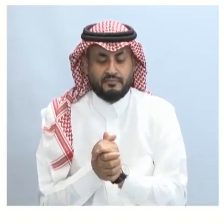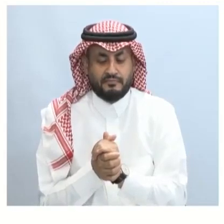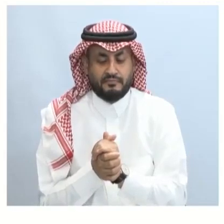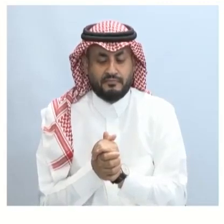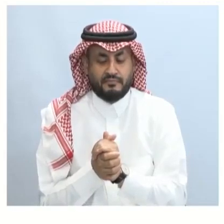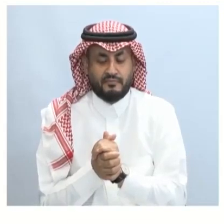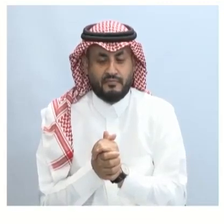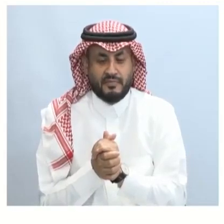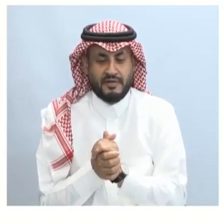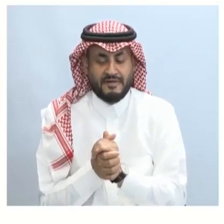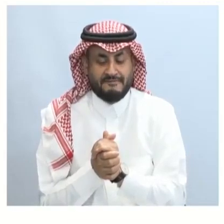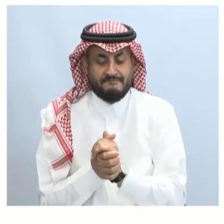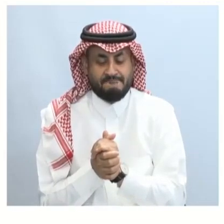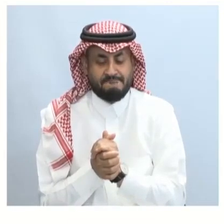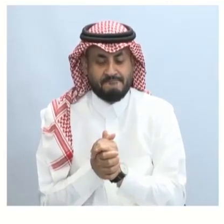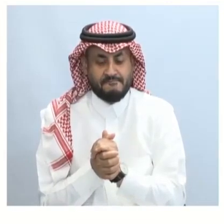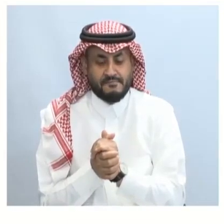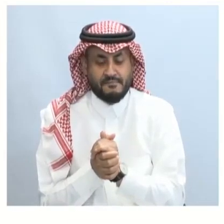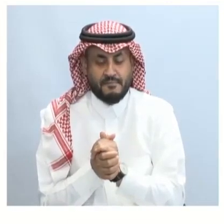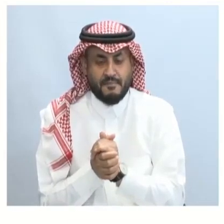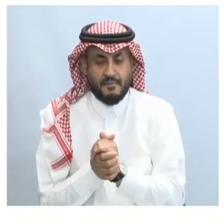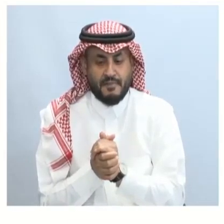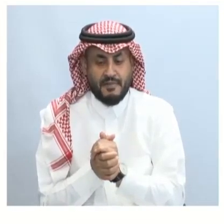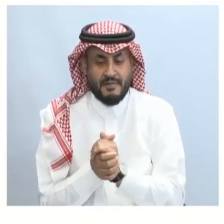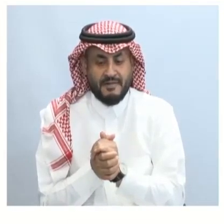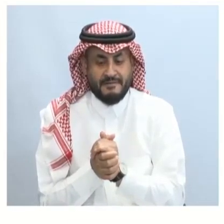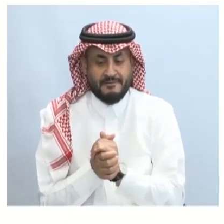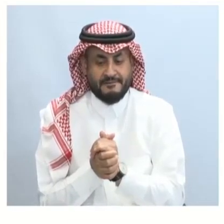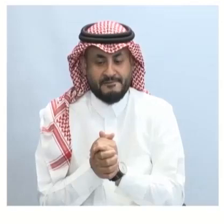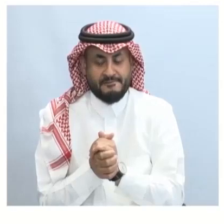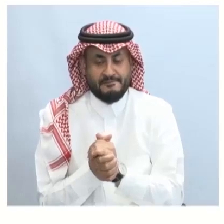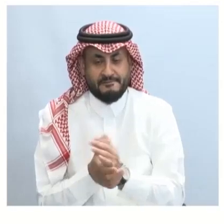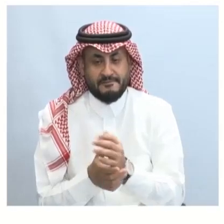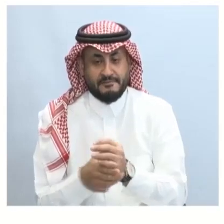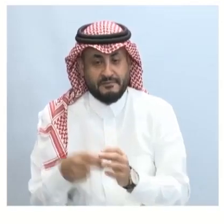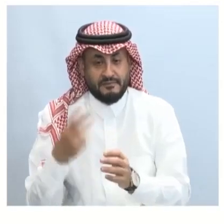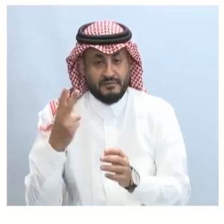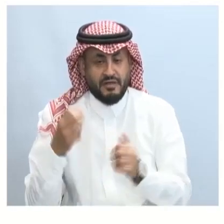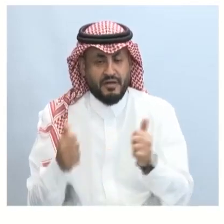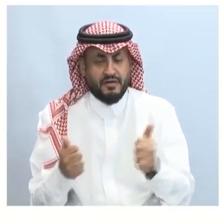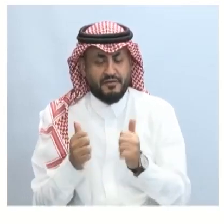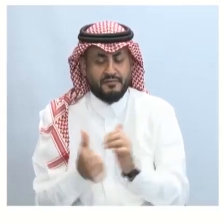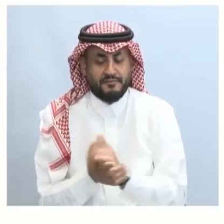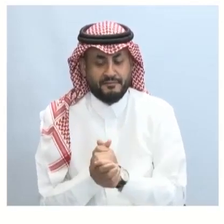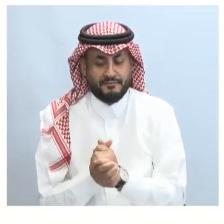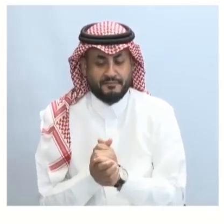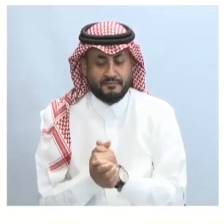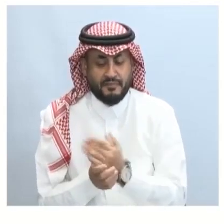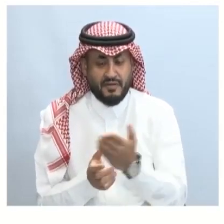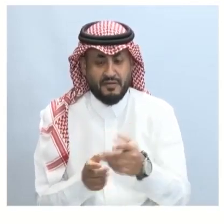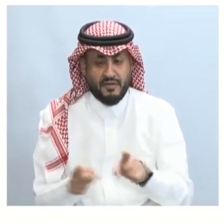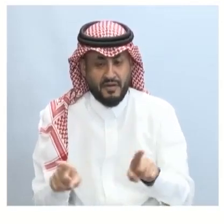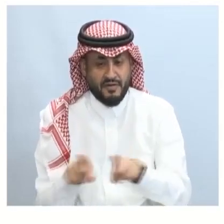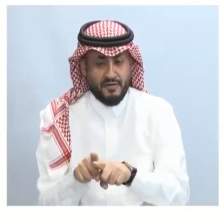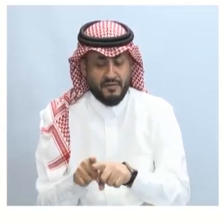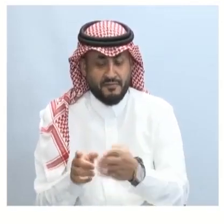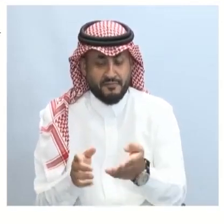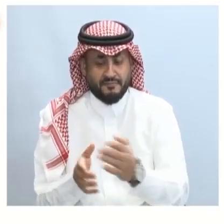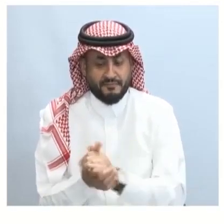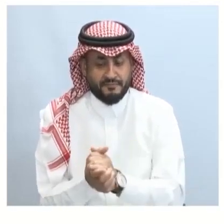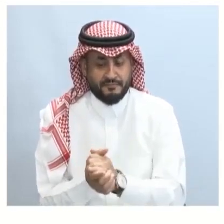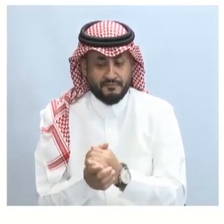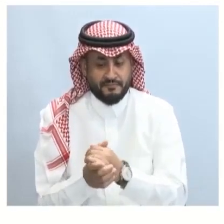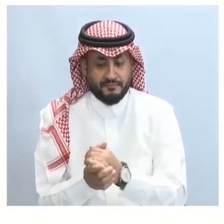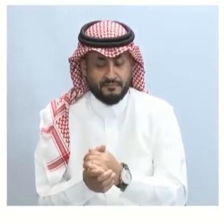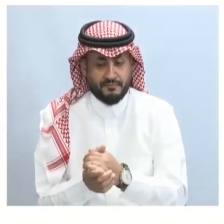ديننا ودميانه حينما قال فمن زاد فقد اساء وتعدى هذا بامكانكم النشاط ان تطبقوه